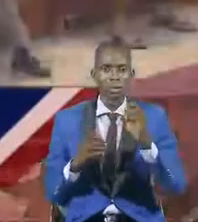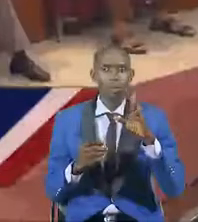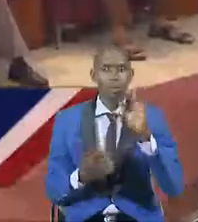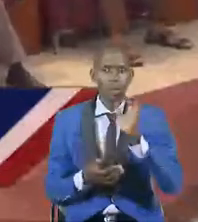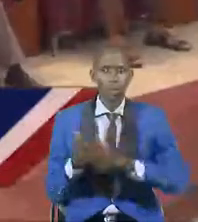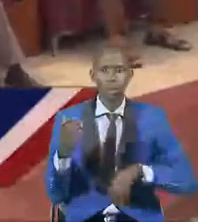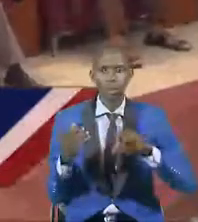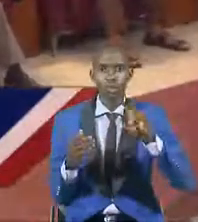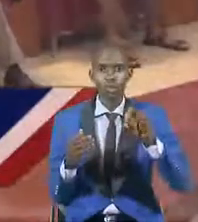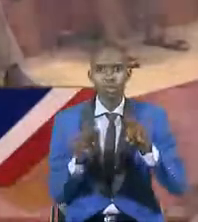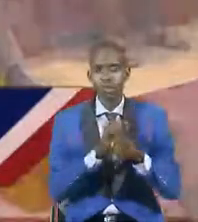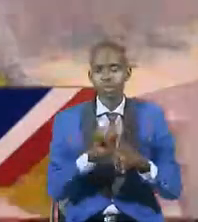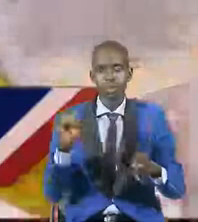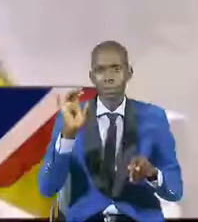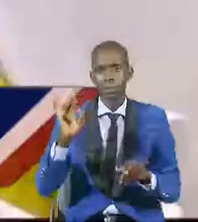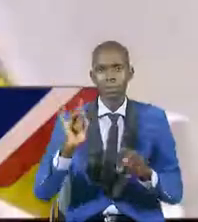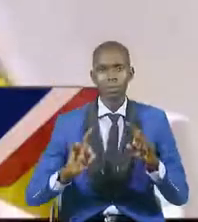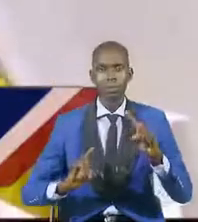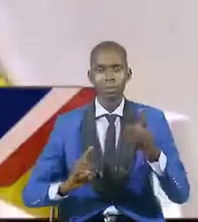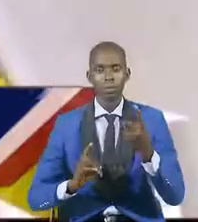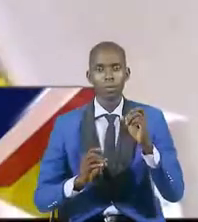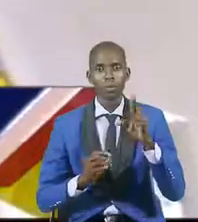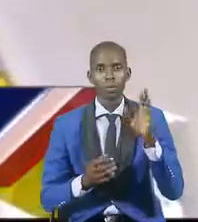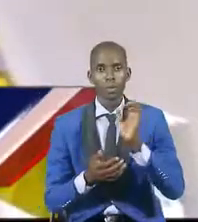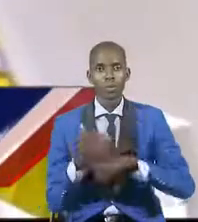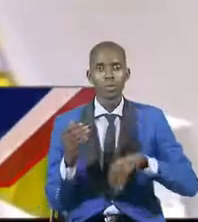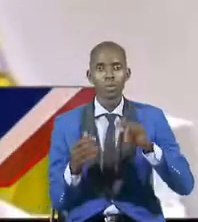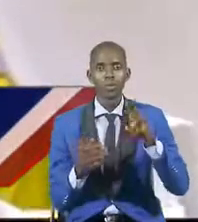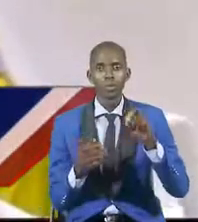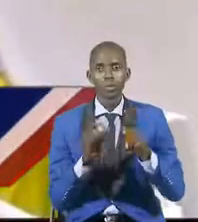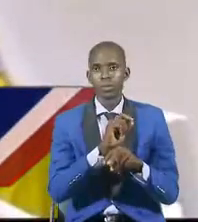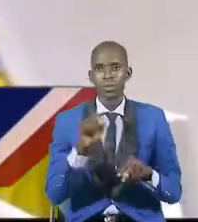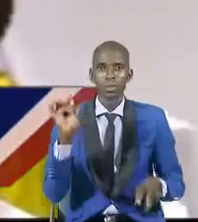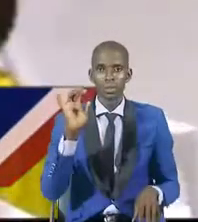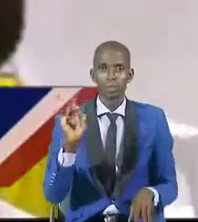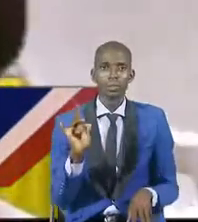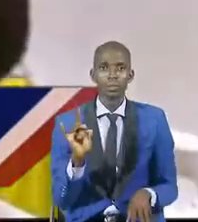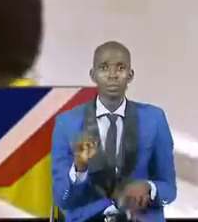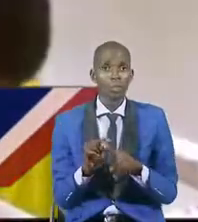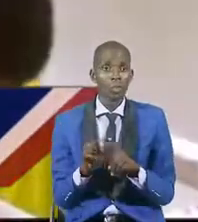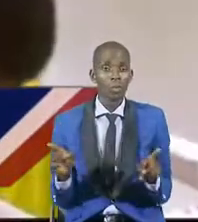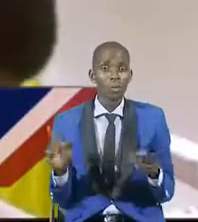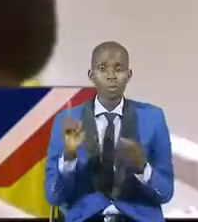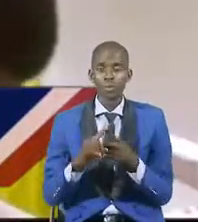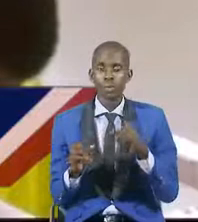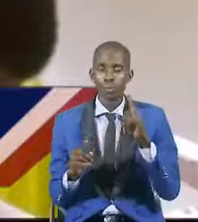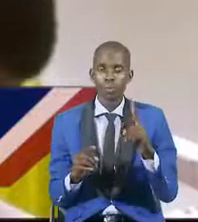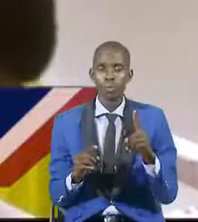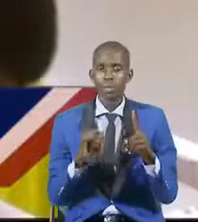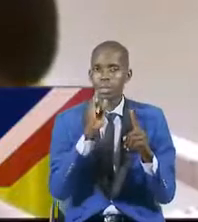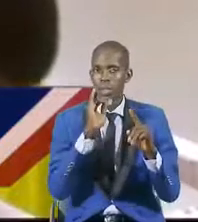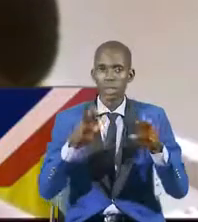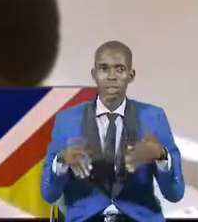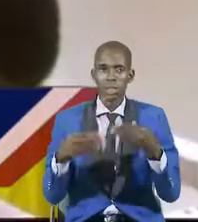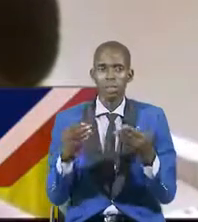à 1 Corinthiens 12, 8. 1 Corinthiens 12, verset 8. En effet, à